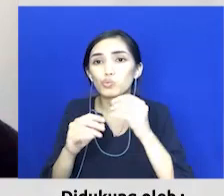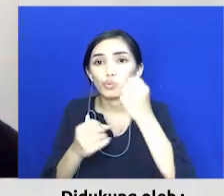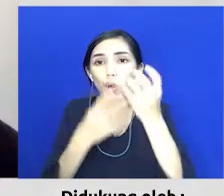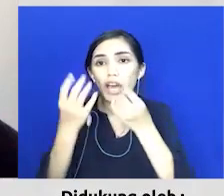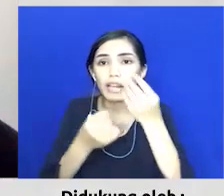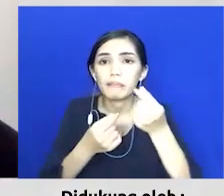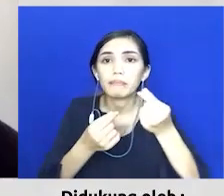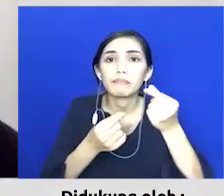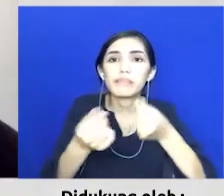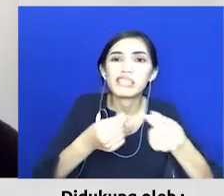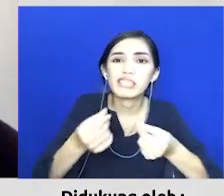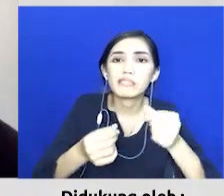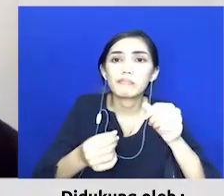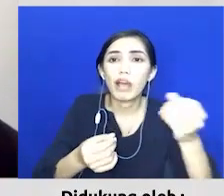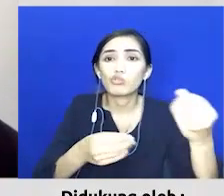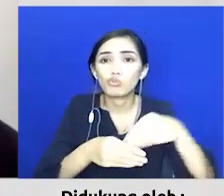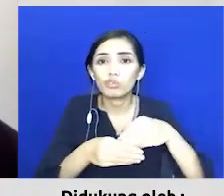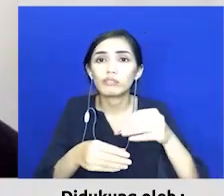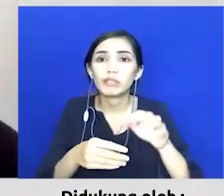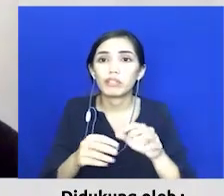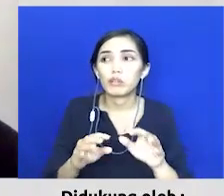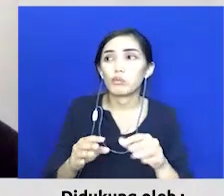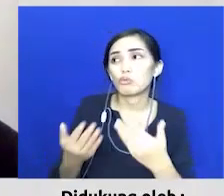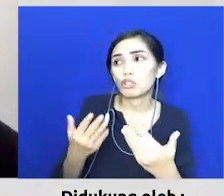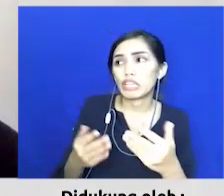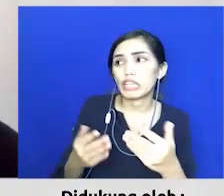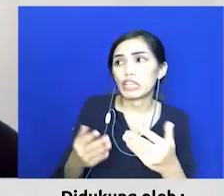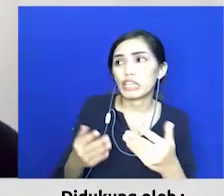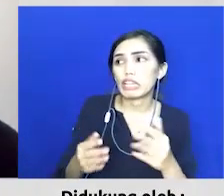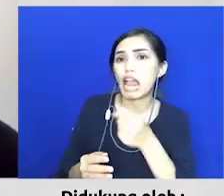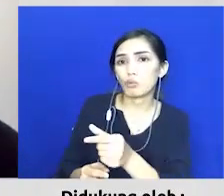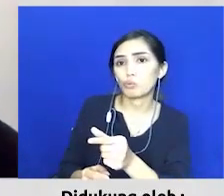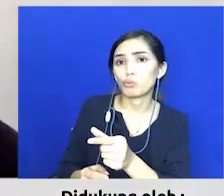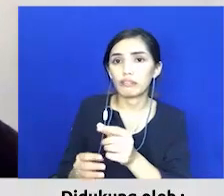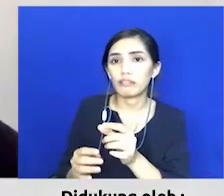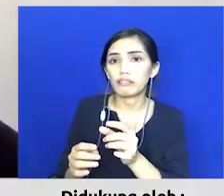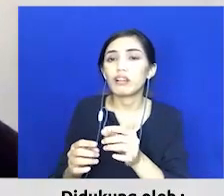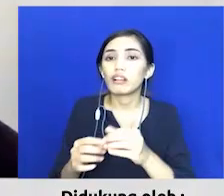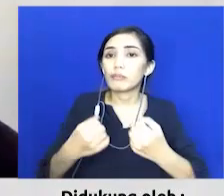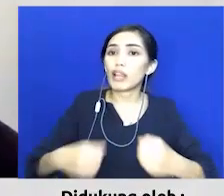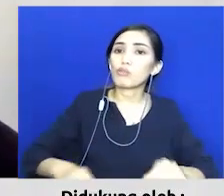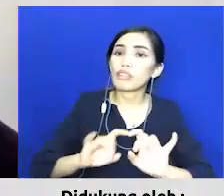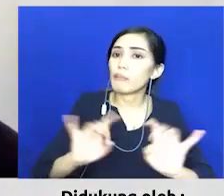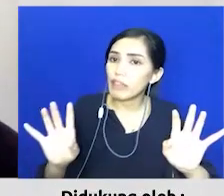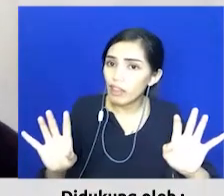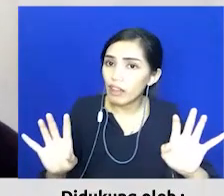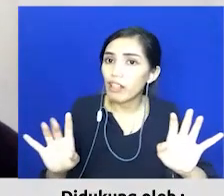tentu ya kalau Anda lihat secara idealistik kemudian seolah-olah begitu